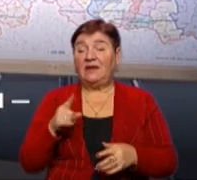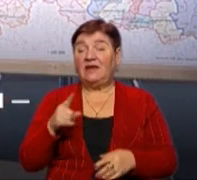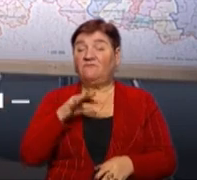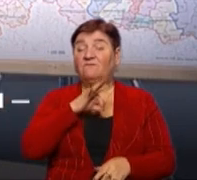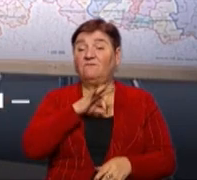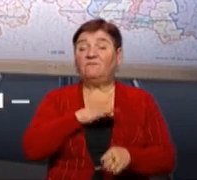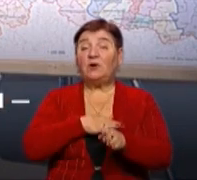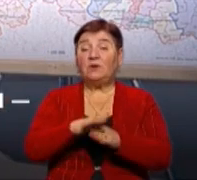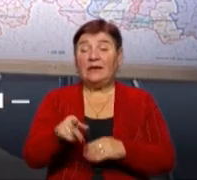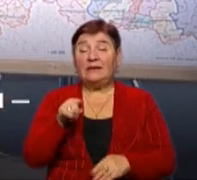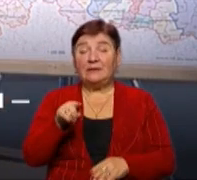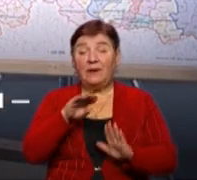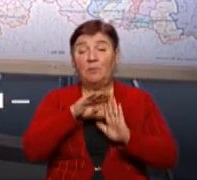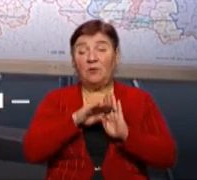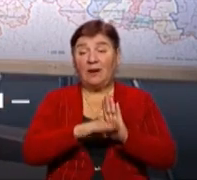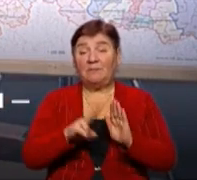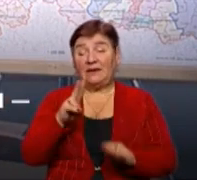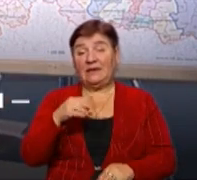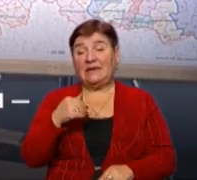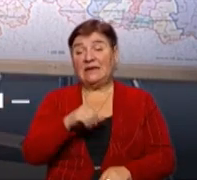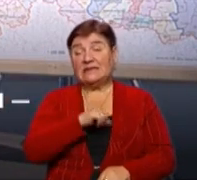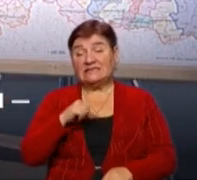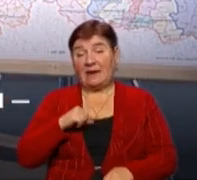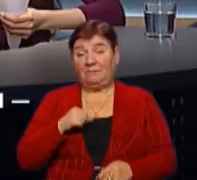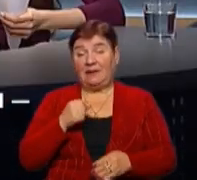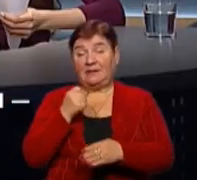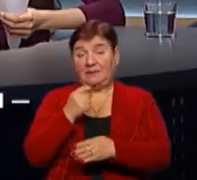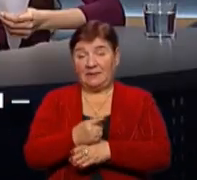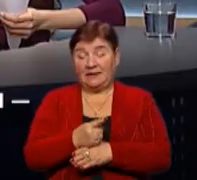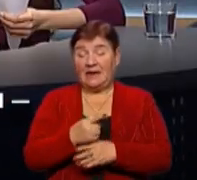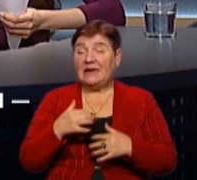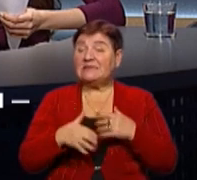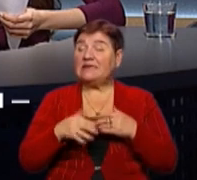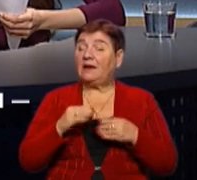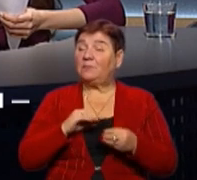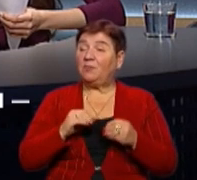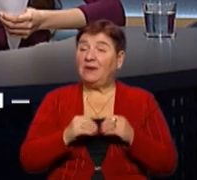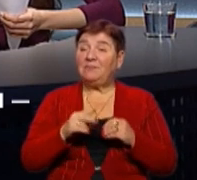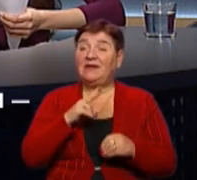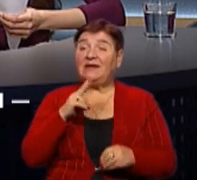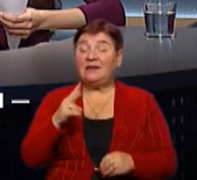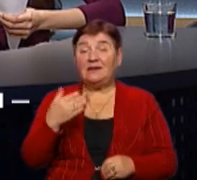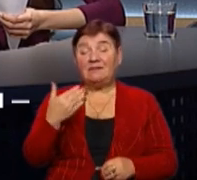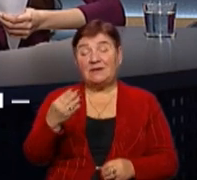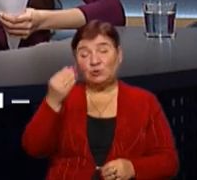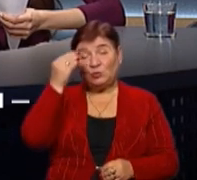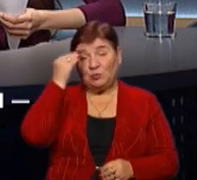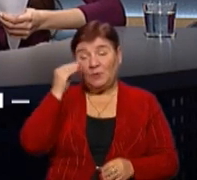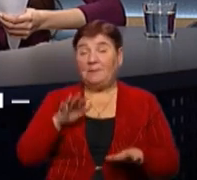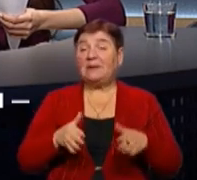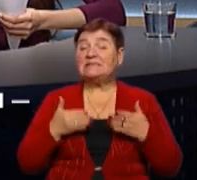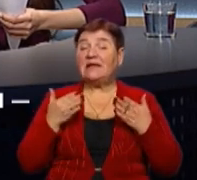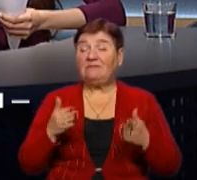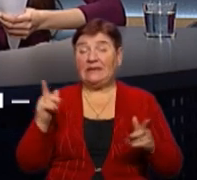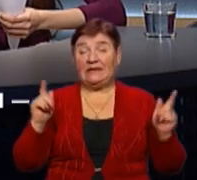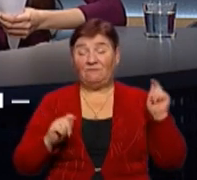і виконання тих програм, які ми самі намітили. А серед проблем, якщо коротко, то які, на вашу думку, будуть